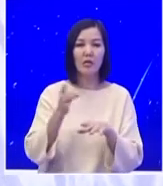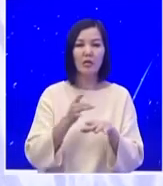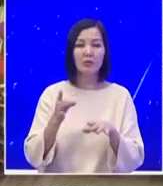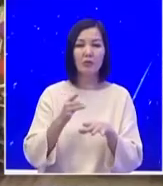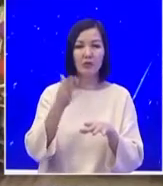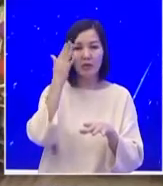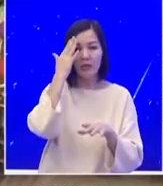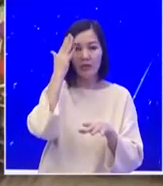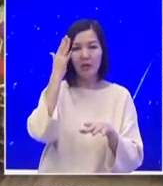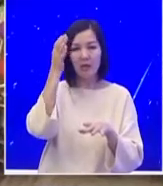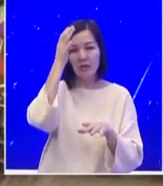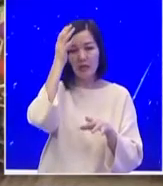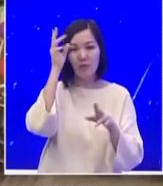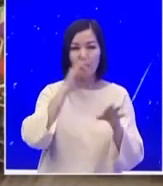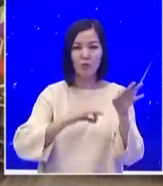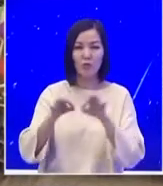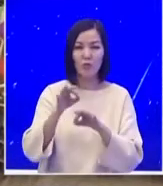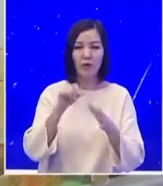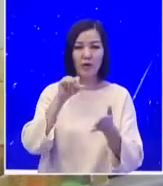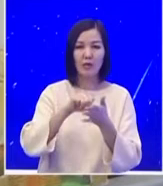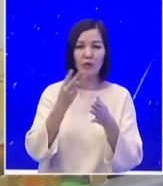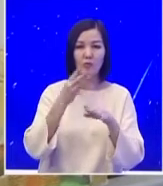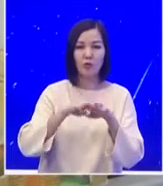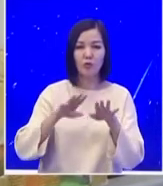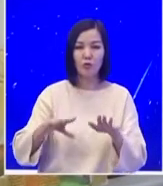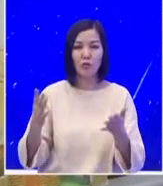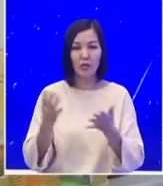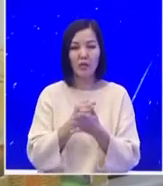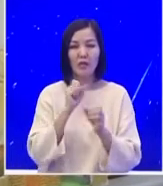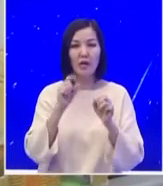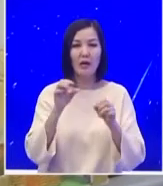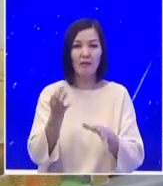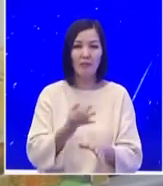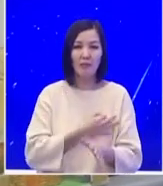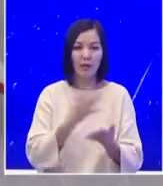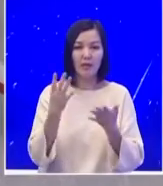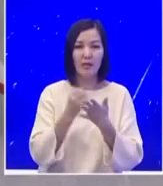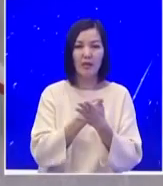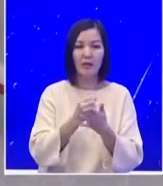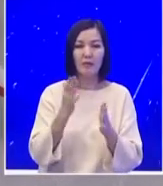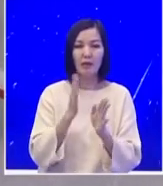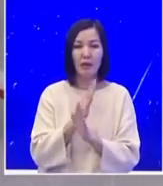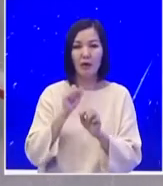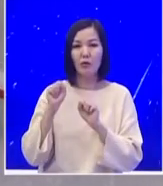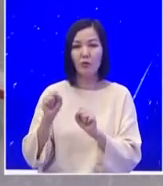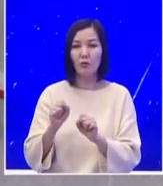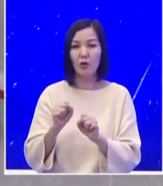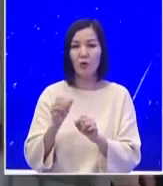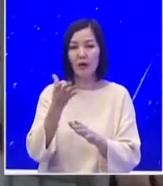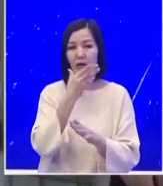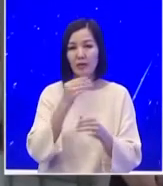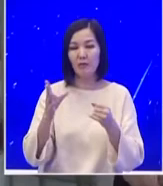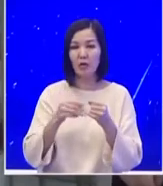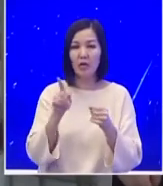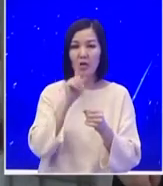дарын ғылыми жобасына қатысып, 3-ші орынды иеленіпті. Алтын белгіден үміткер қыз бұл менің табиғатты қорғауға, оның киелі жерлерін